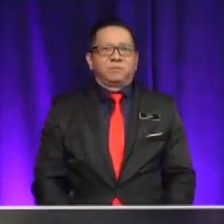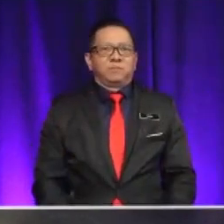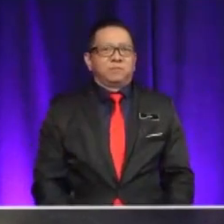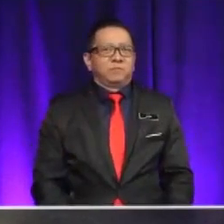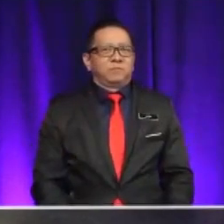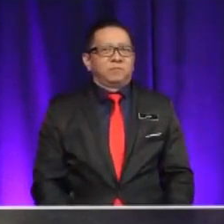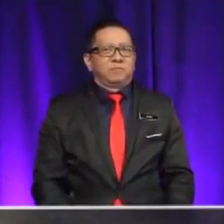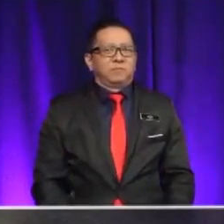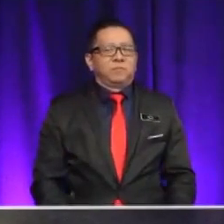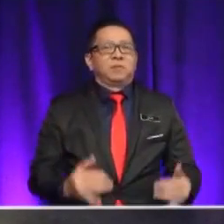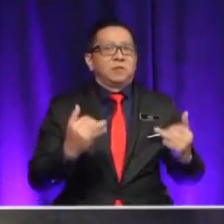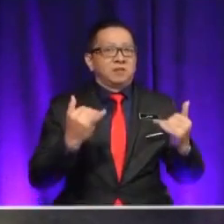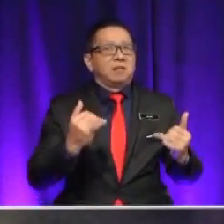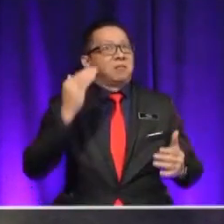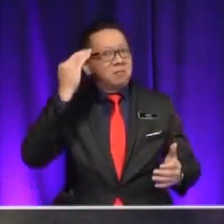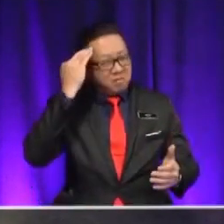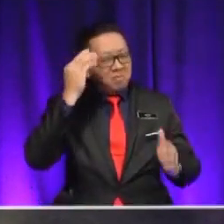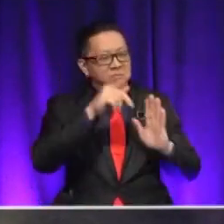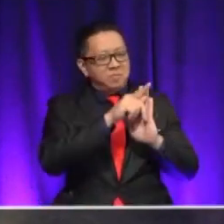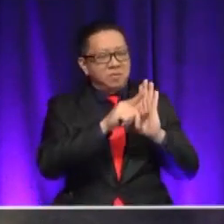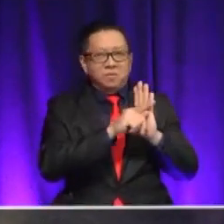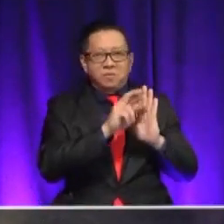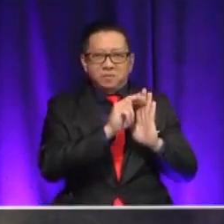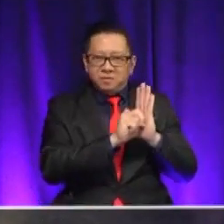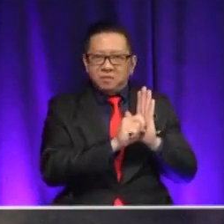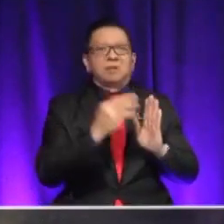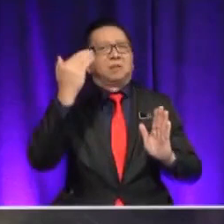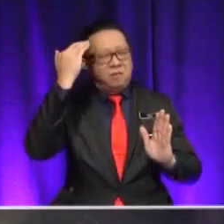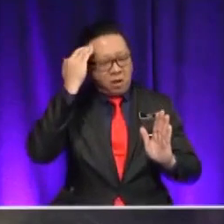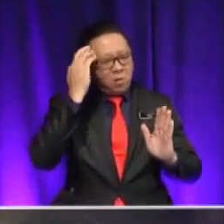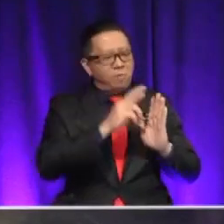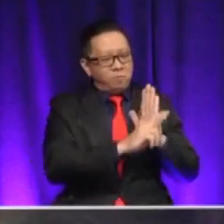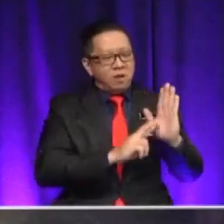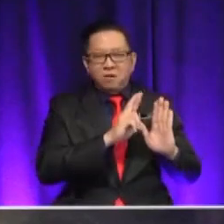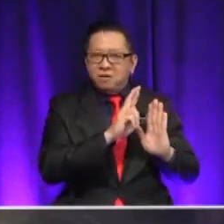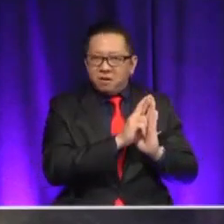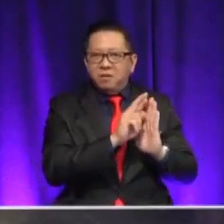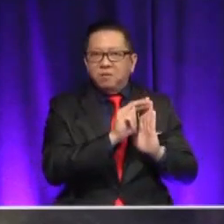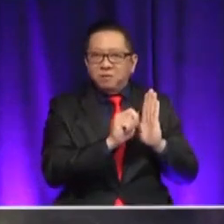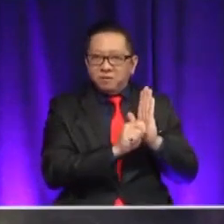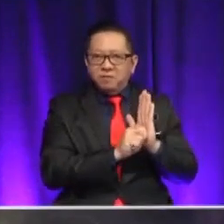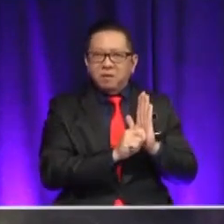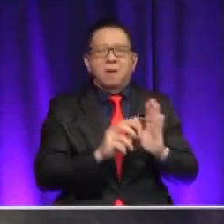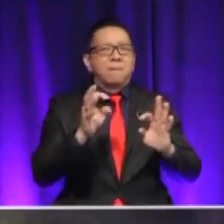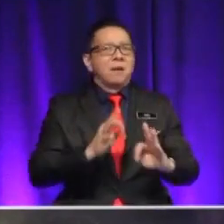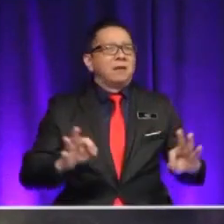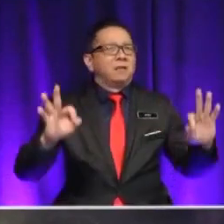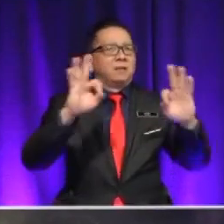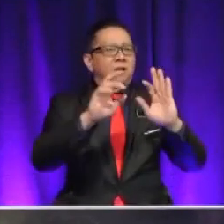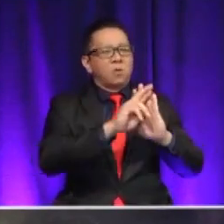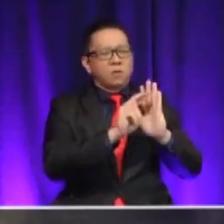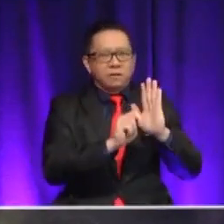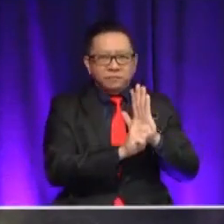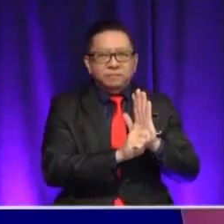dah mengetahui prinsip rukun negara. Kita dah mengetahui peranan rukun negara. Kita dah tahu pentingnya prinsip rukun